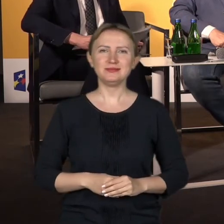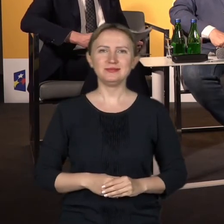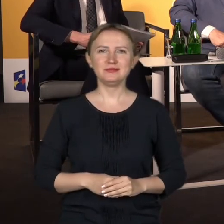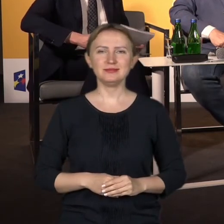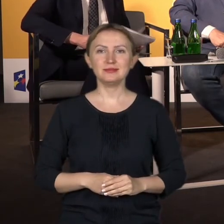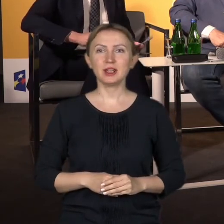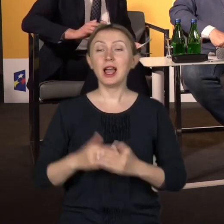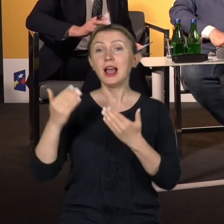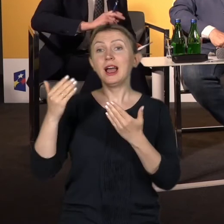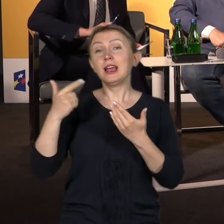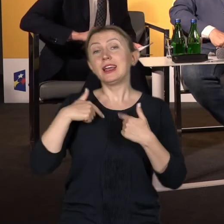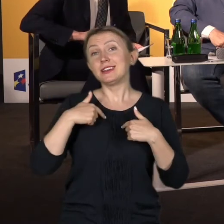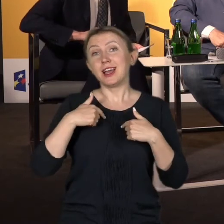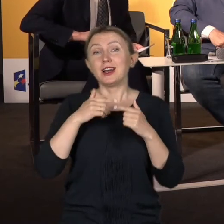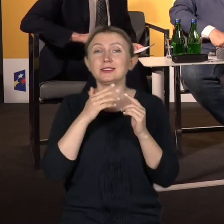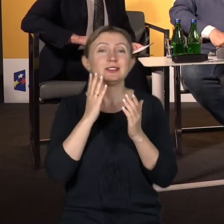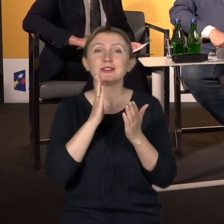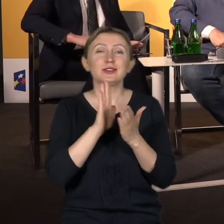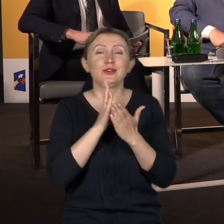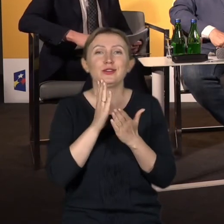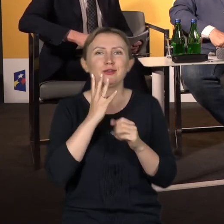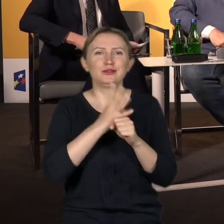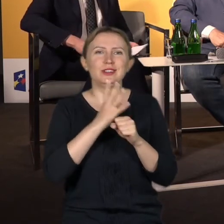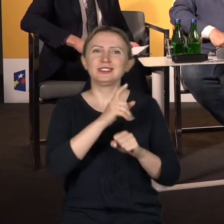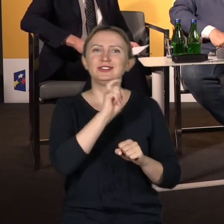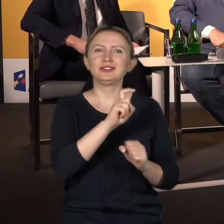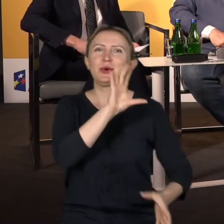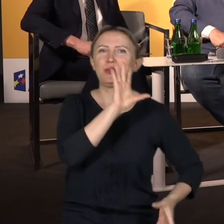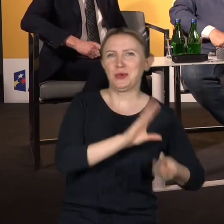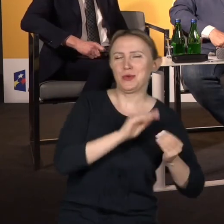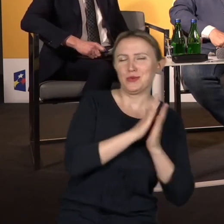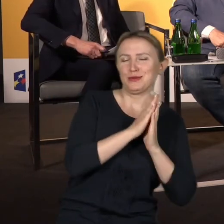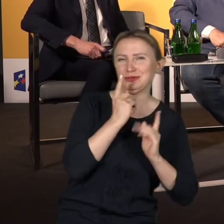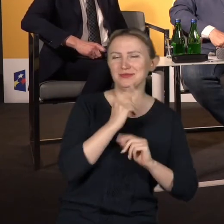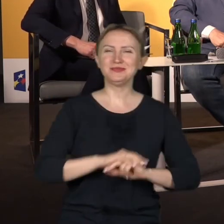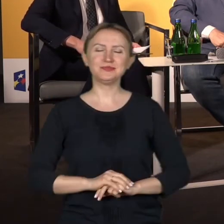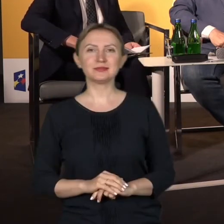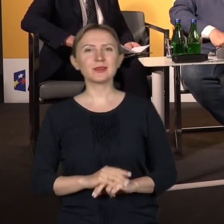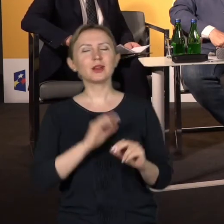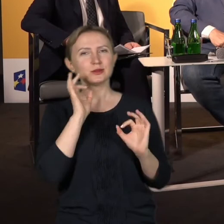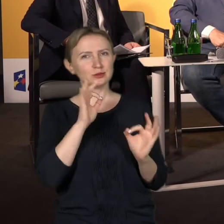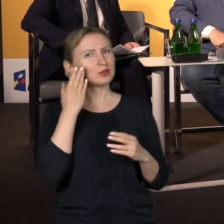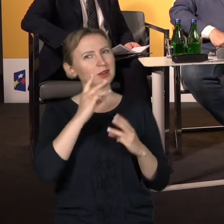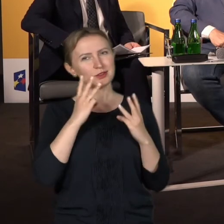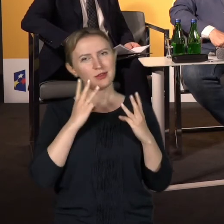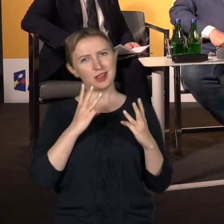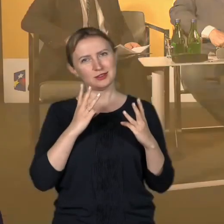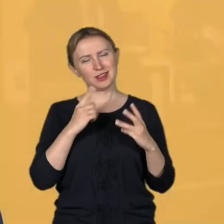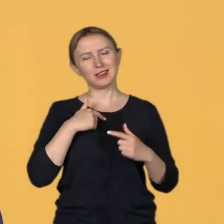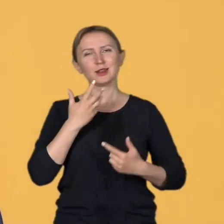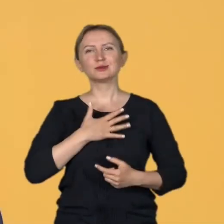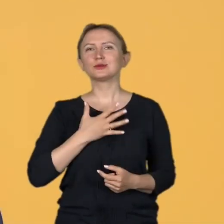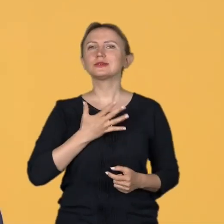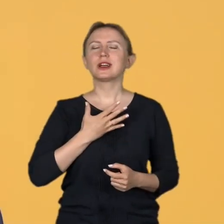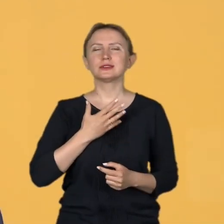I poprosiłbym o pozostawienie mi dosłownie 40 sekund na koniec. Tak, to jest bardzo ważne. Uważam,